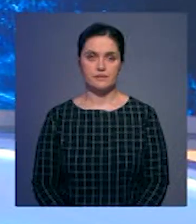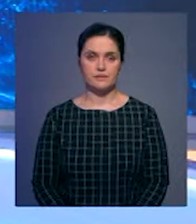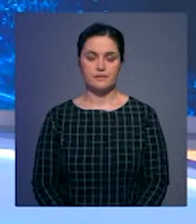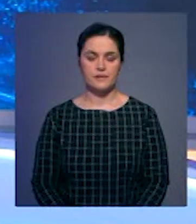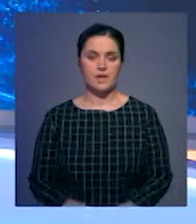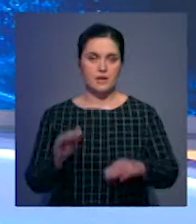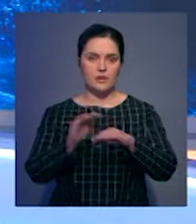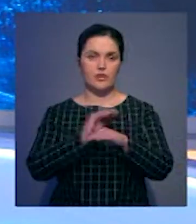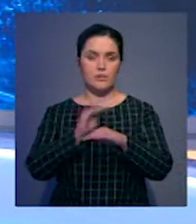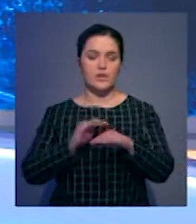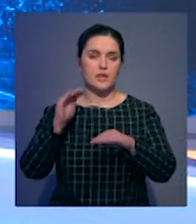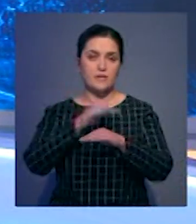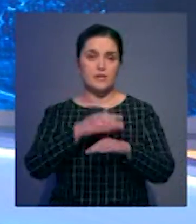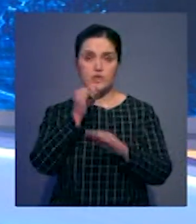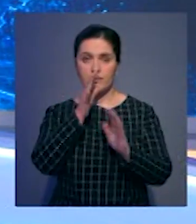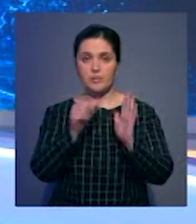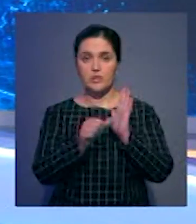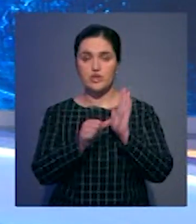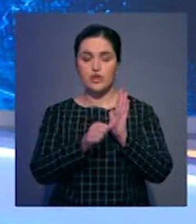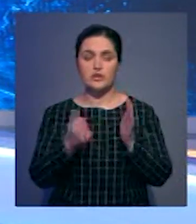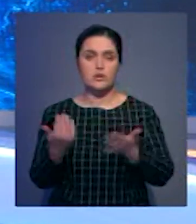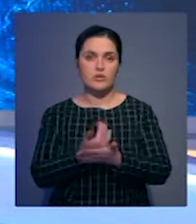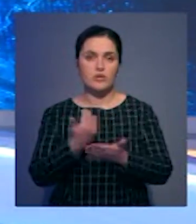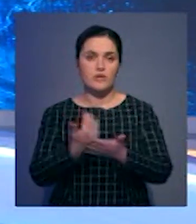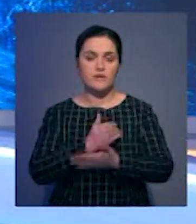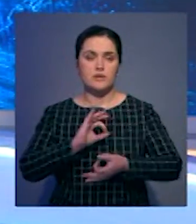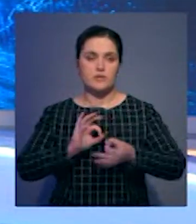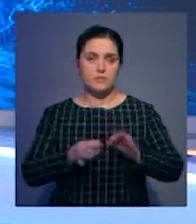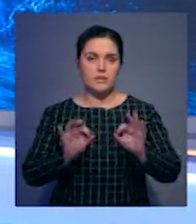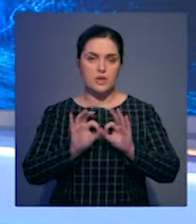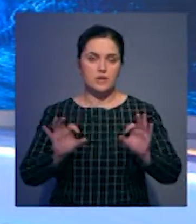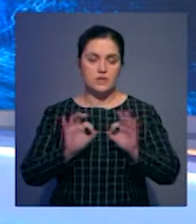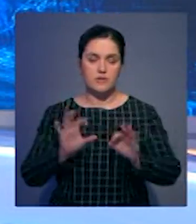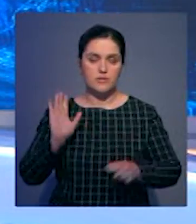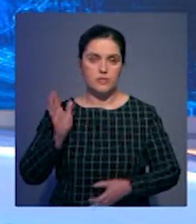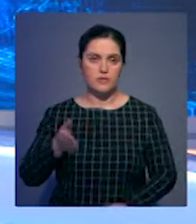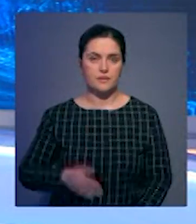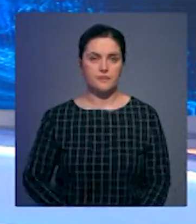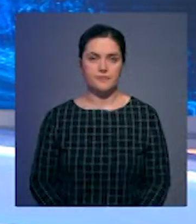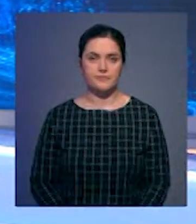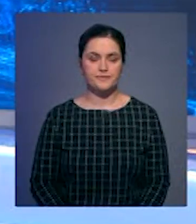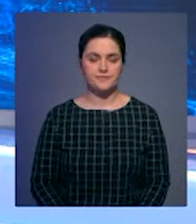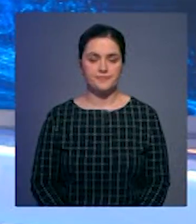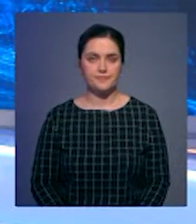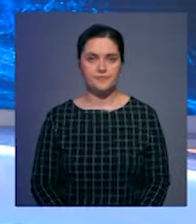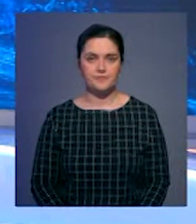столице 6 часов. С новостями к этому часу вас познакомят сурдопереводчик Виктория Антонишина и я, Алмаз Ашим. Добрый